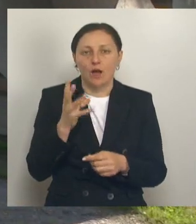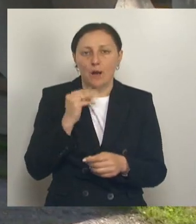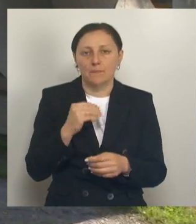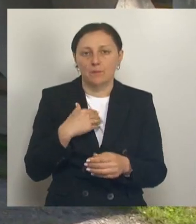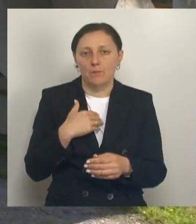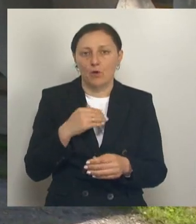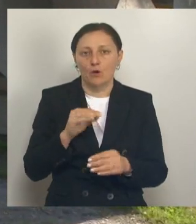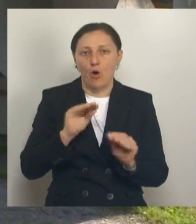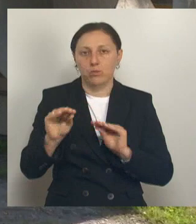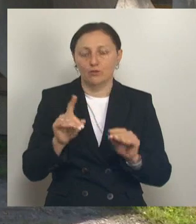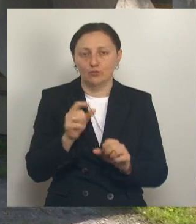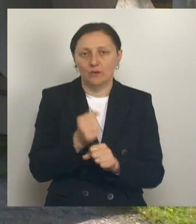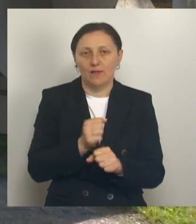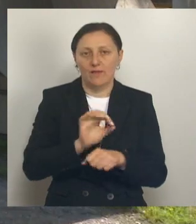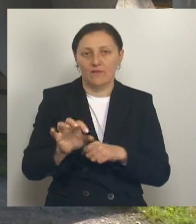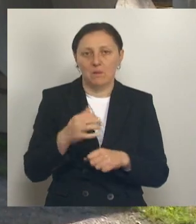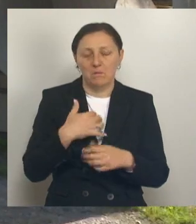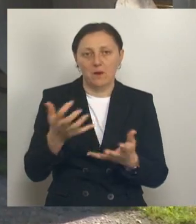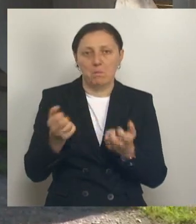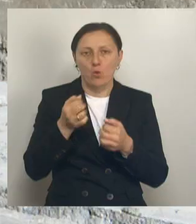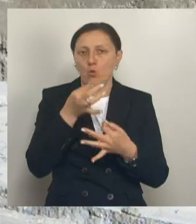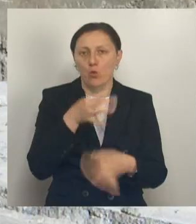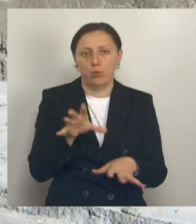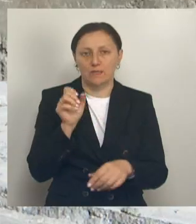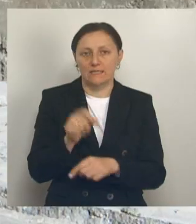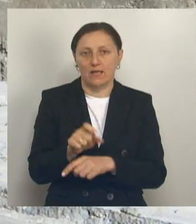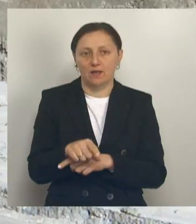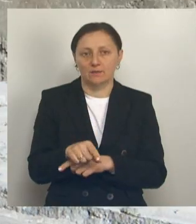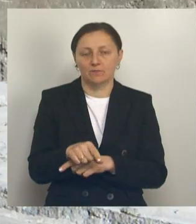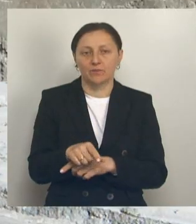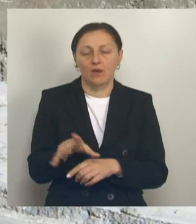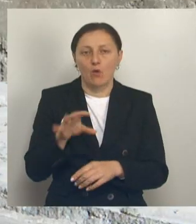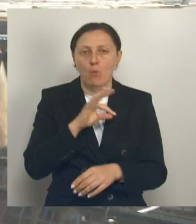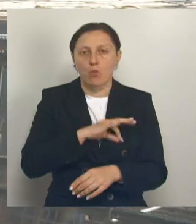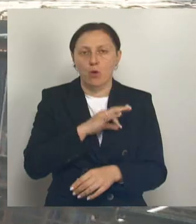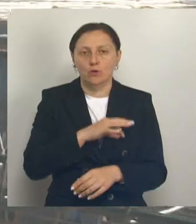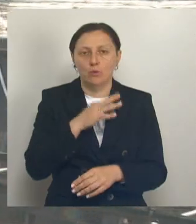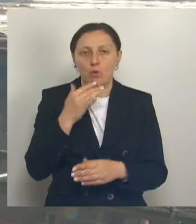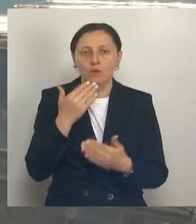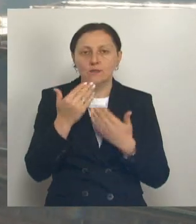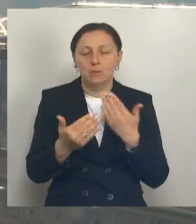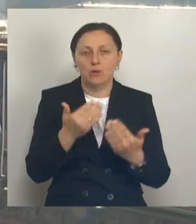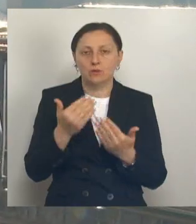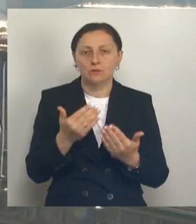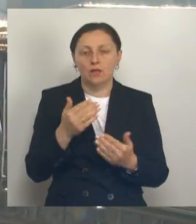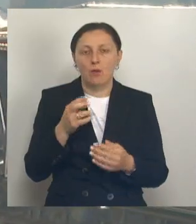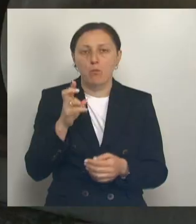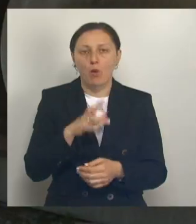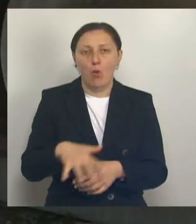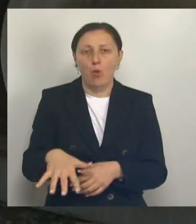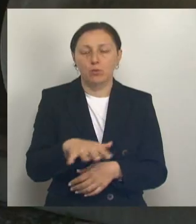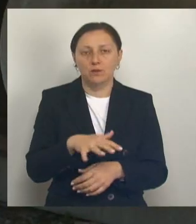наше оборудование мы беремся за любой заказ изделие пользуются спросом как в нашей области так и за её пределами